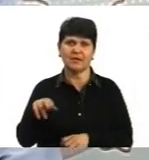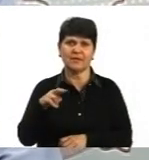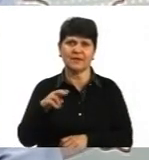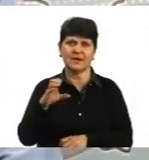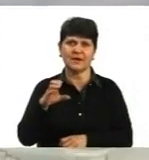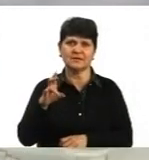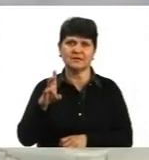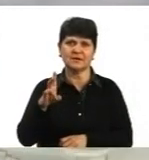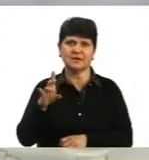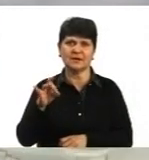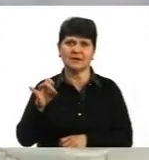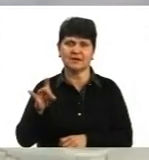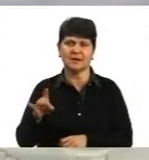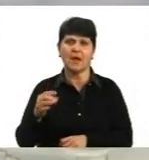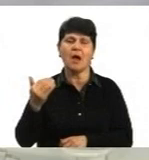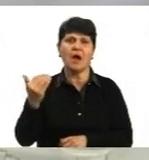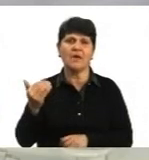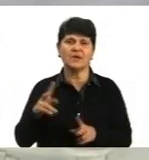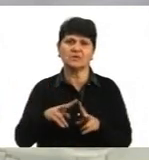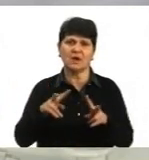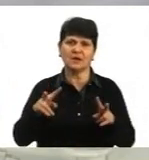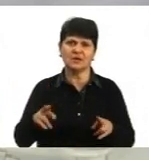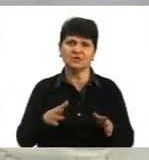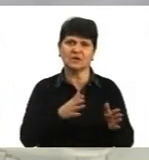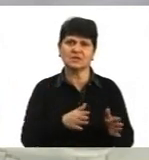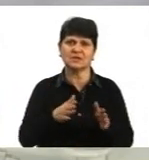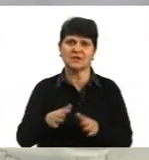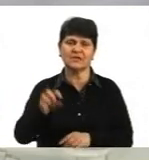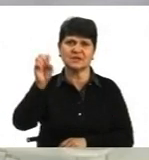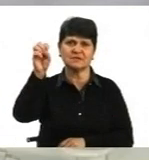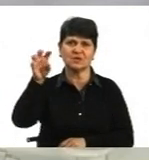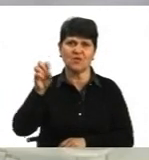яких містах розробляли аналогічні системи світлофорного регулювання?